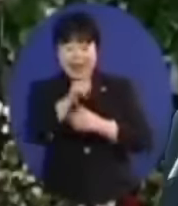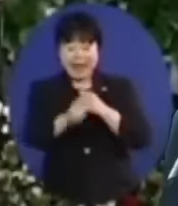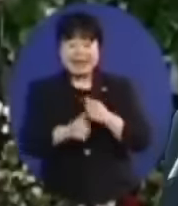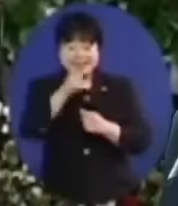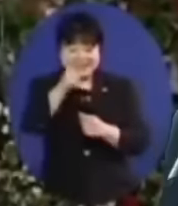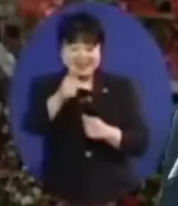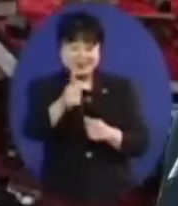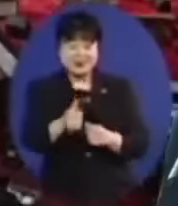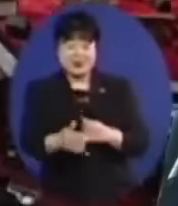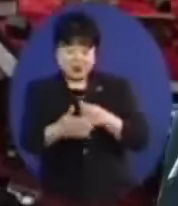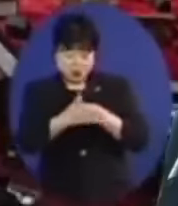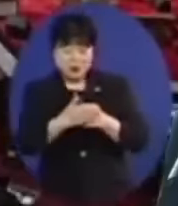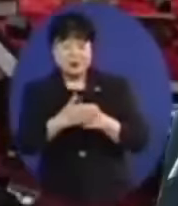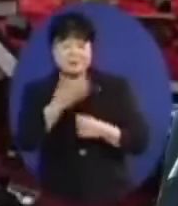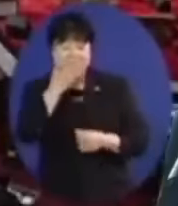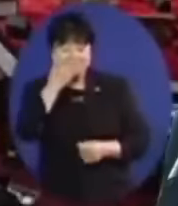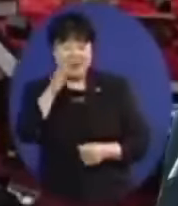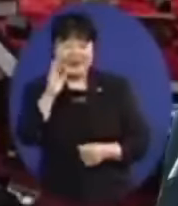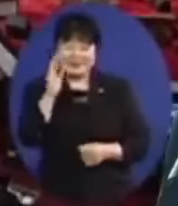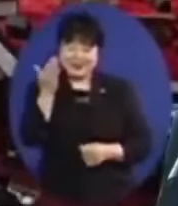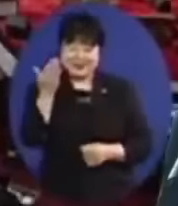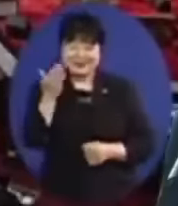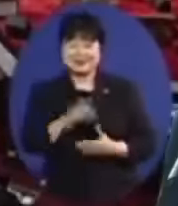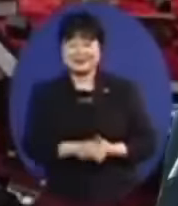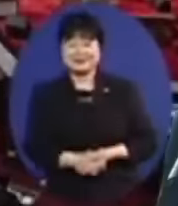하나님이 우리를 도우시는 것입니다.